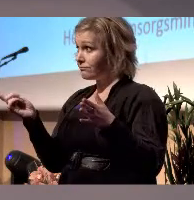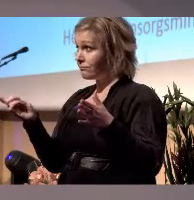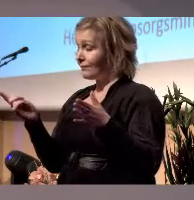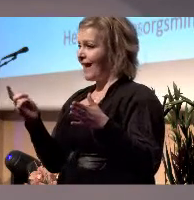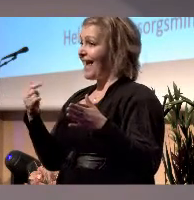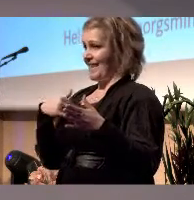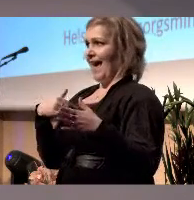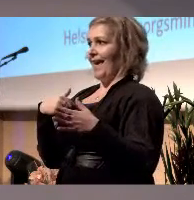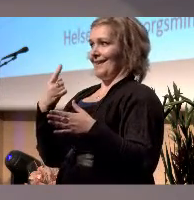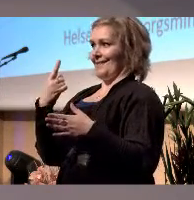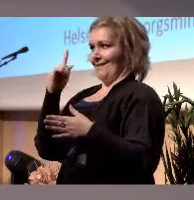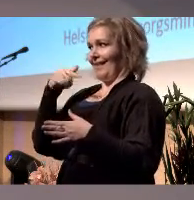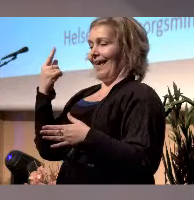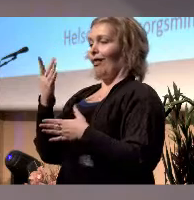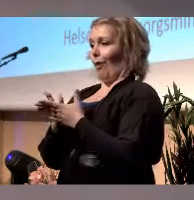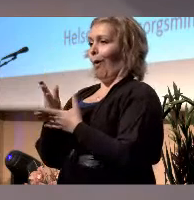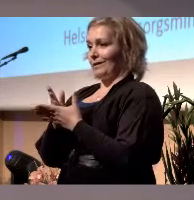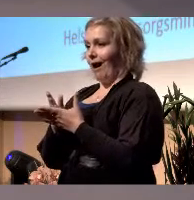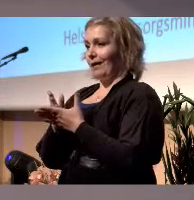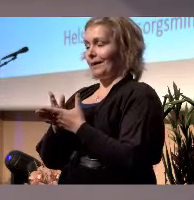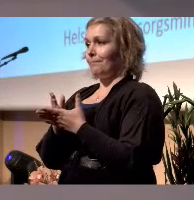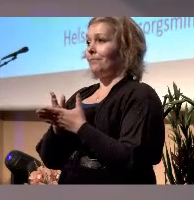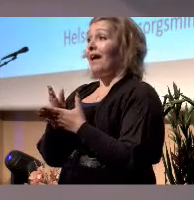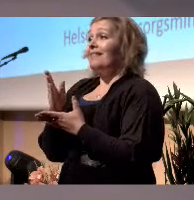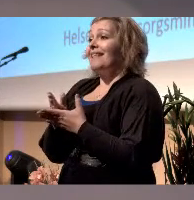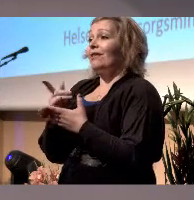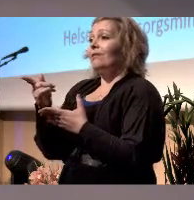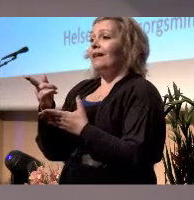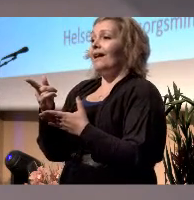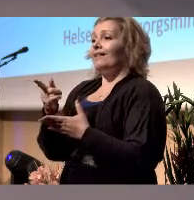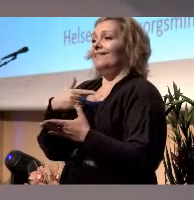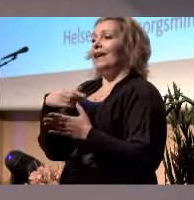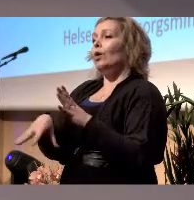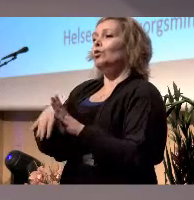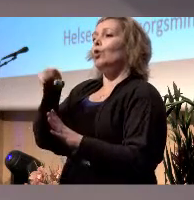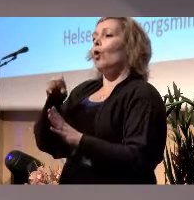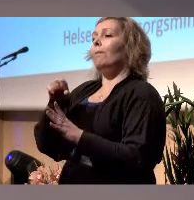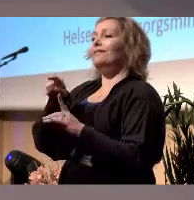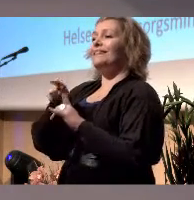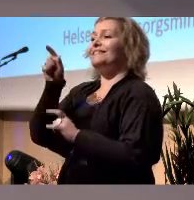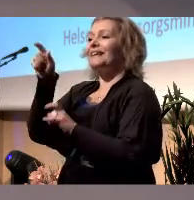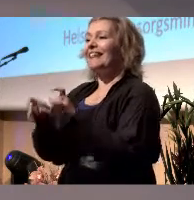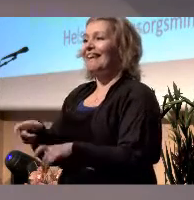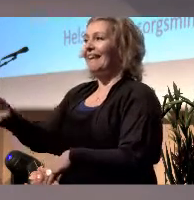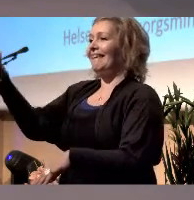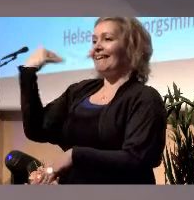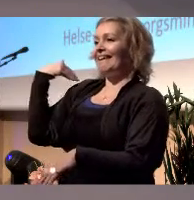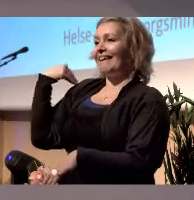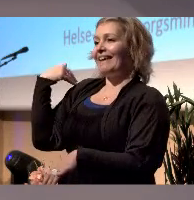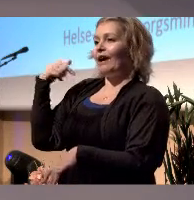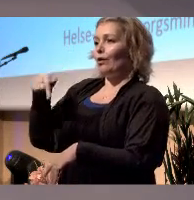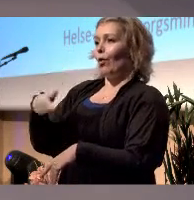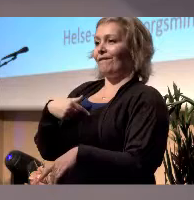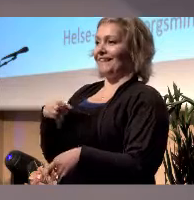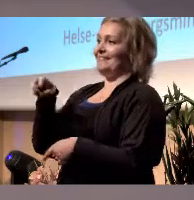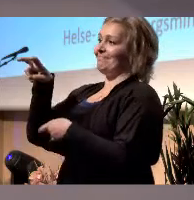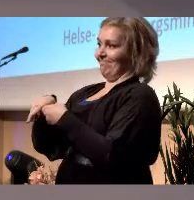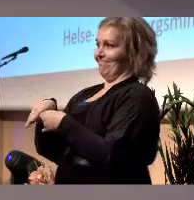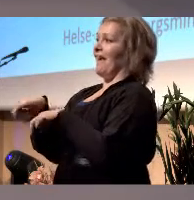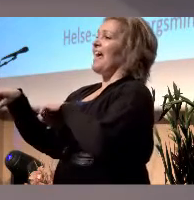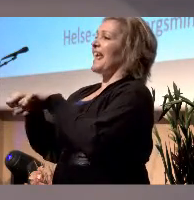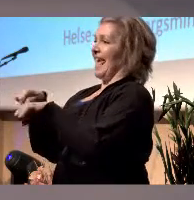Ja, jeg kjenner en av årsakene. Det er jo nettopp fordi at vi som tok opp de kritikkverdige forholdene nå sitter i